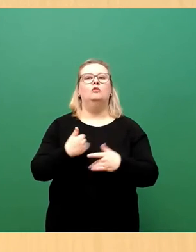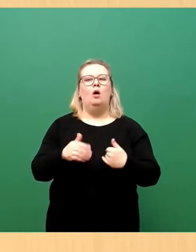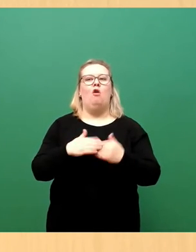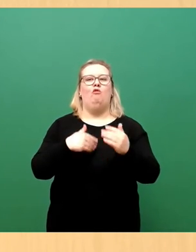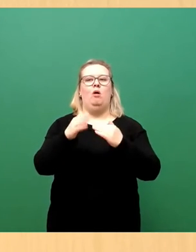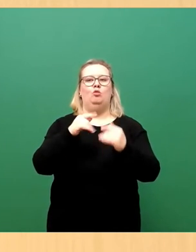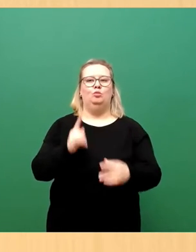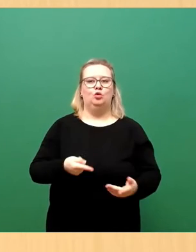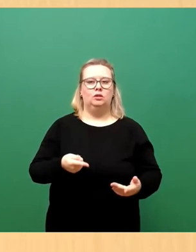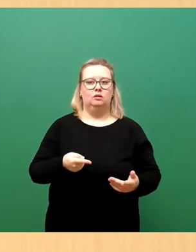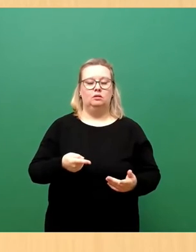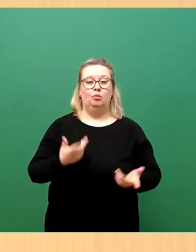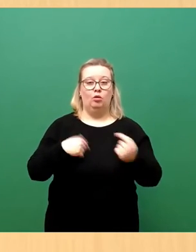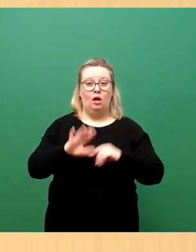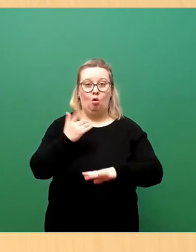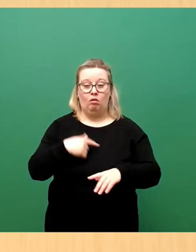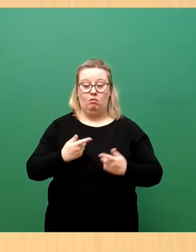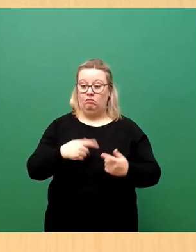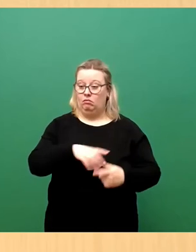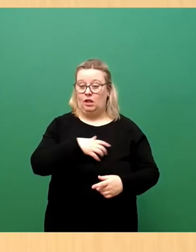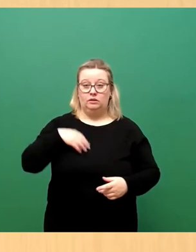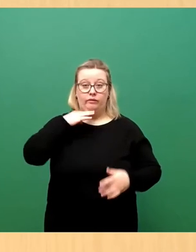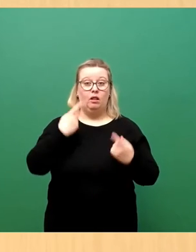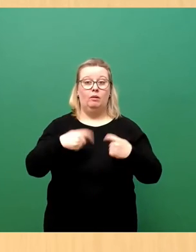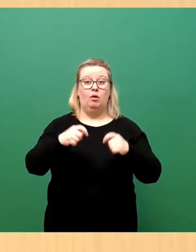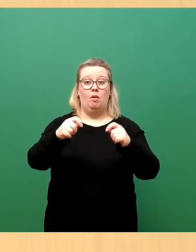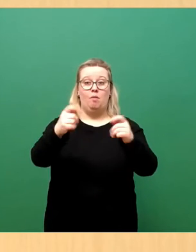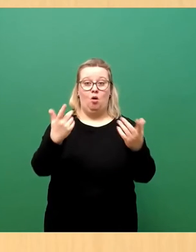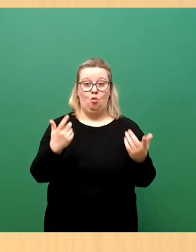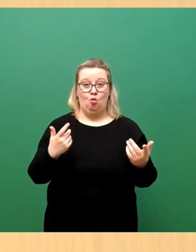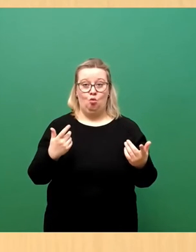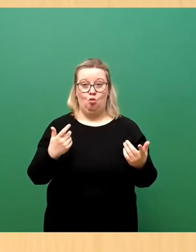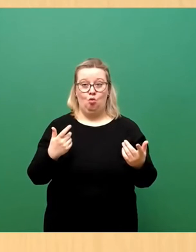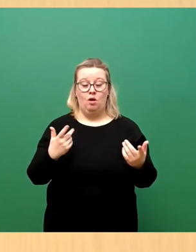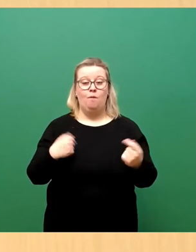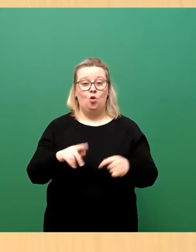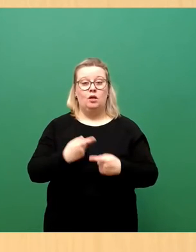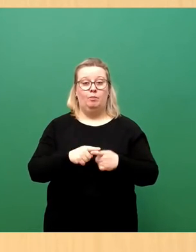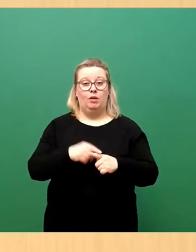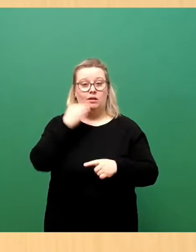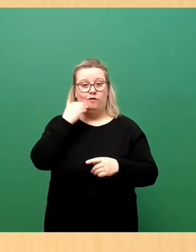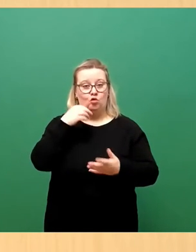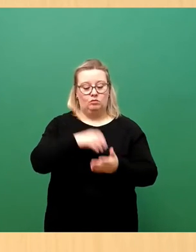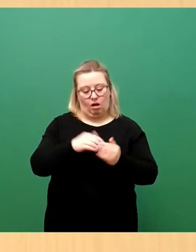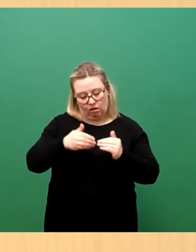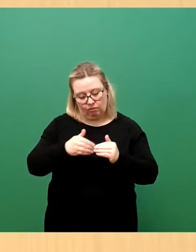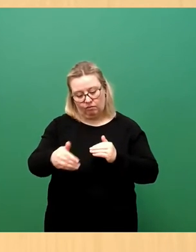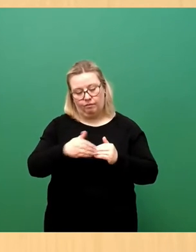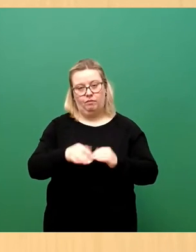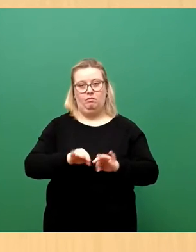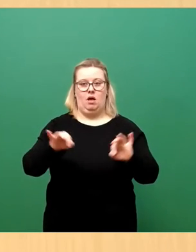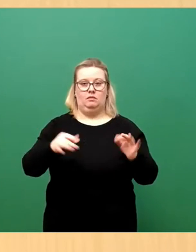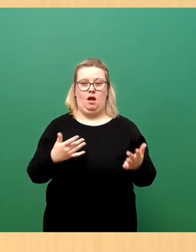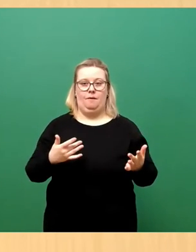eine sehr hohe Bautätigkeit in Dresden in den letzten Jahren. Die positiven Folgen für den Mietwohnungsmarkt werden in den kommenden Jahren sichtbar sein.